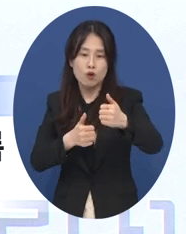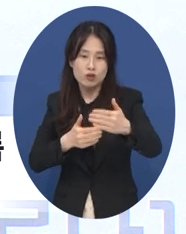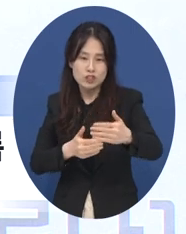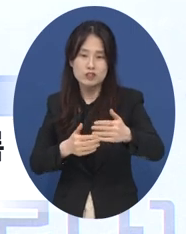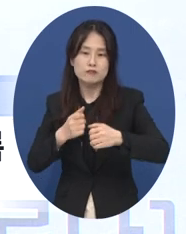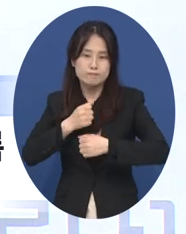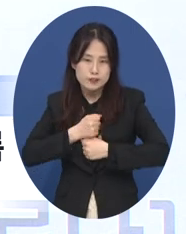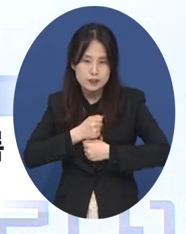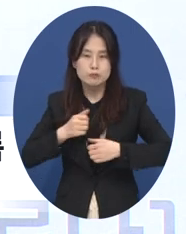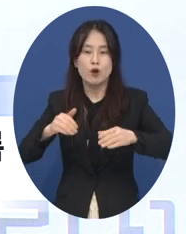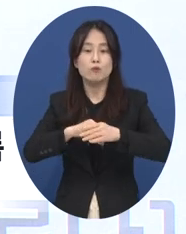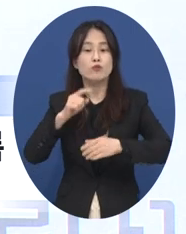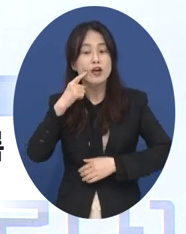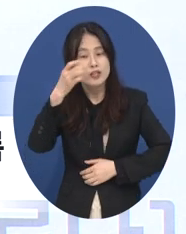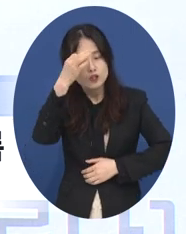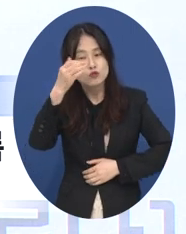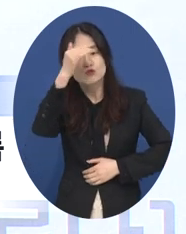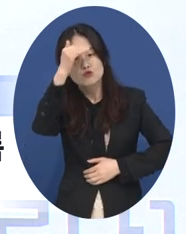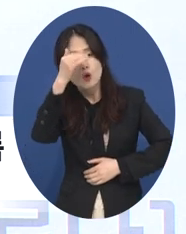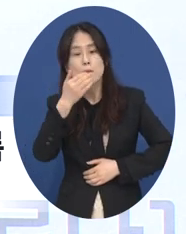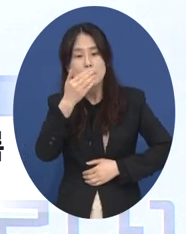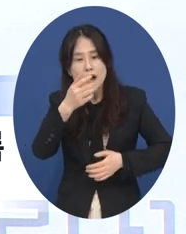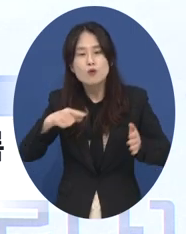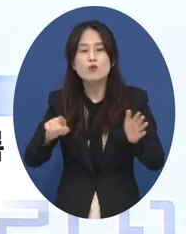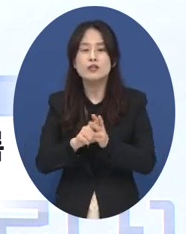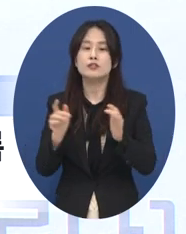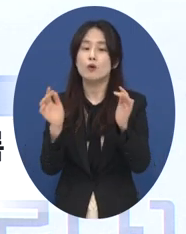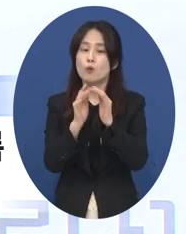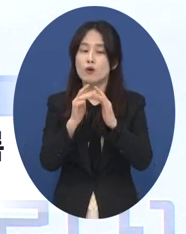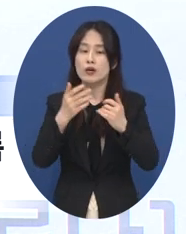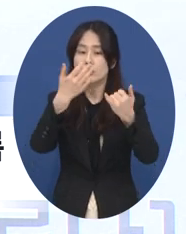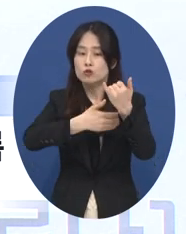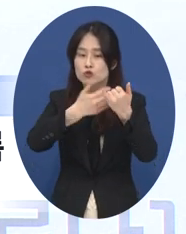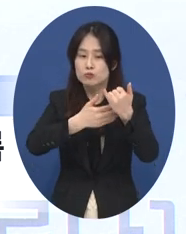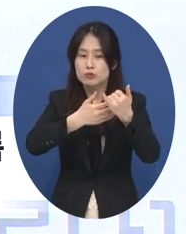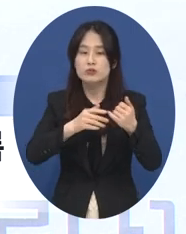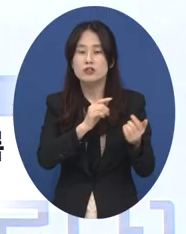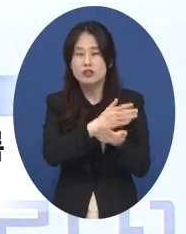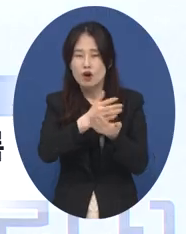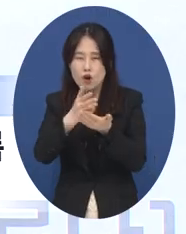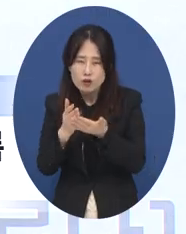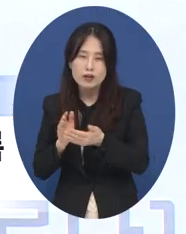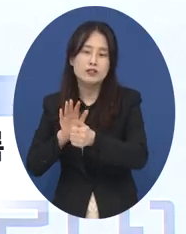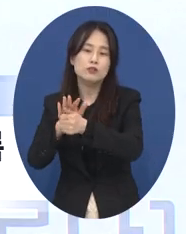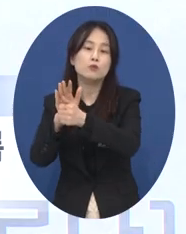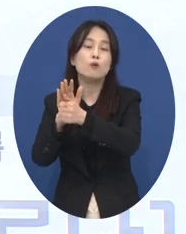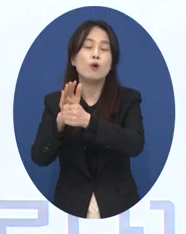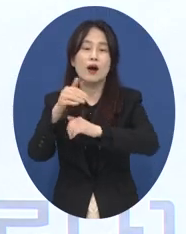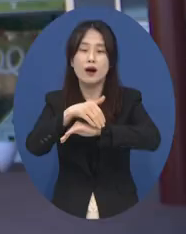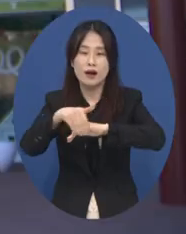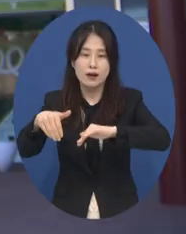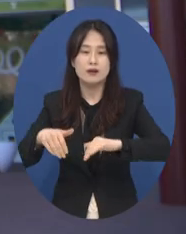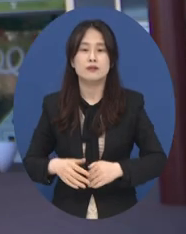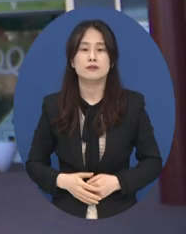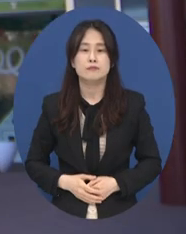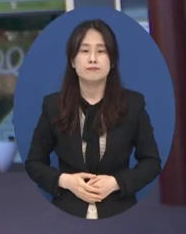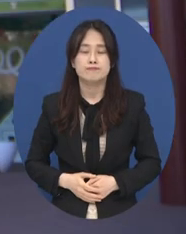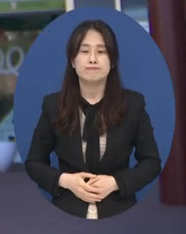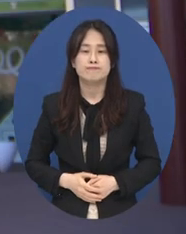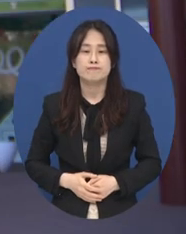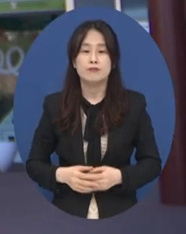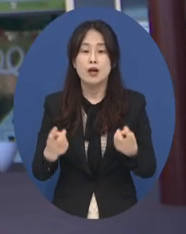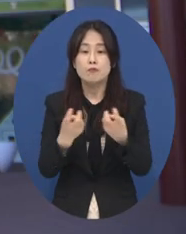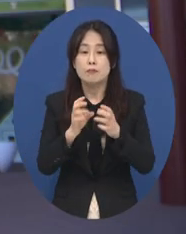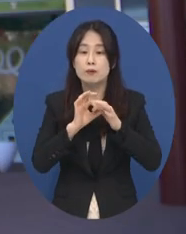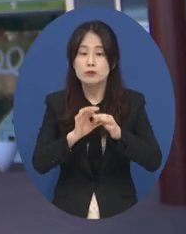두기를 유지하면서 문화예술을 향유할 수 있도록 온라인 공연 등 다양한 콘텐츠를 제공하도록 하겠습니다. 이번 대책을